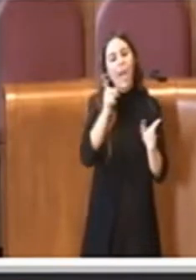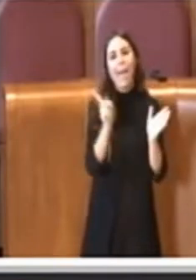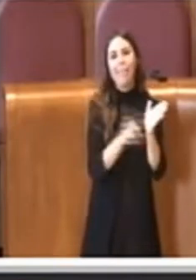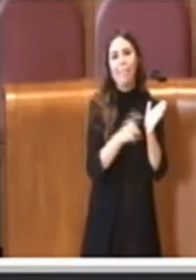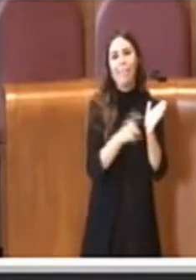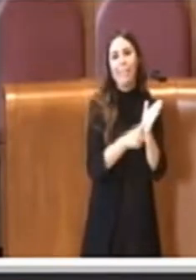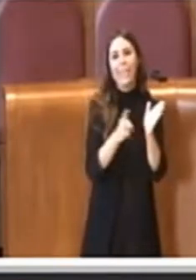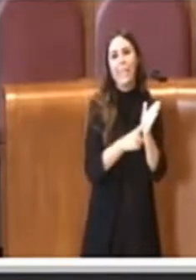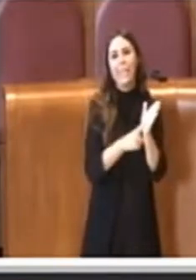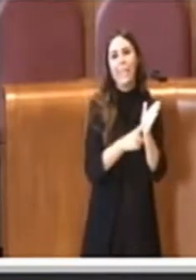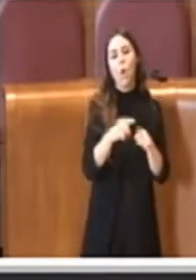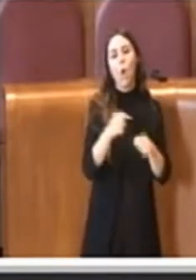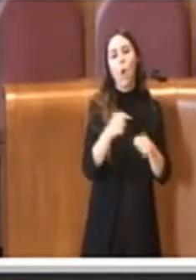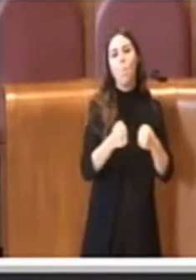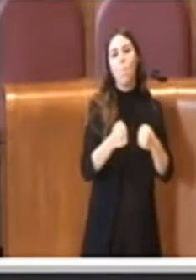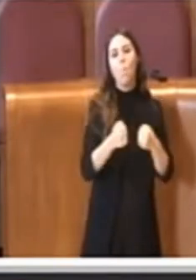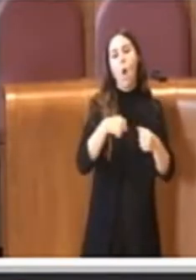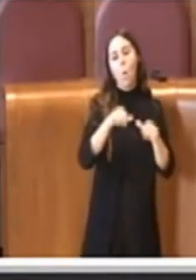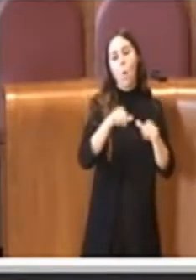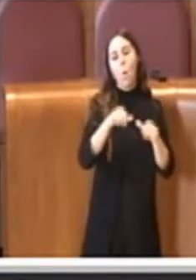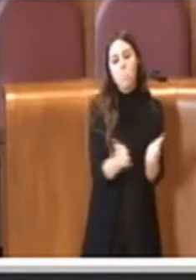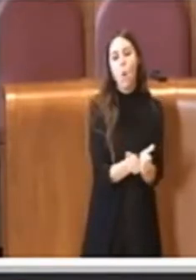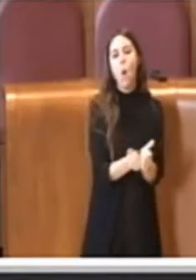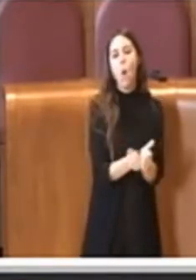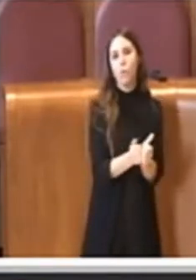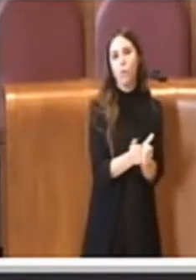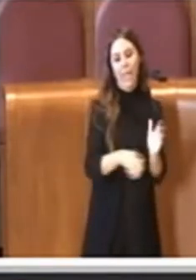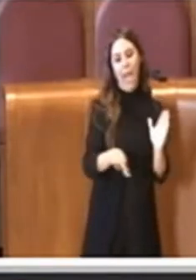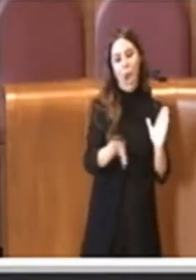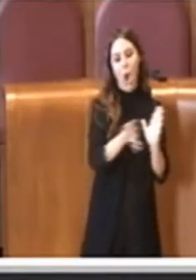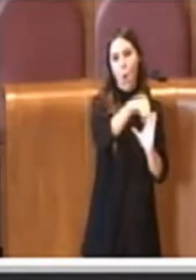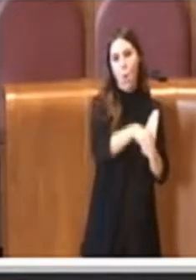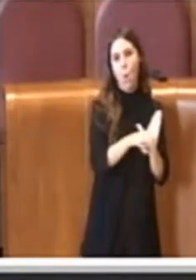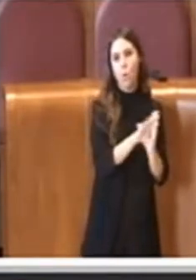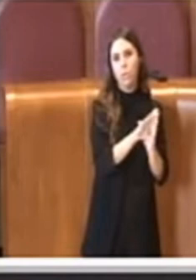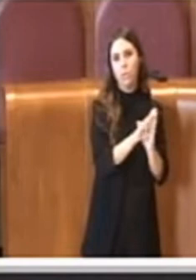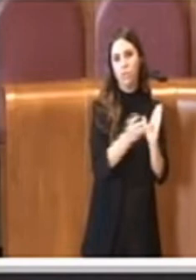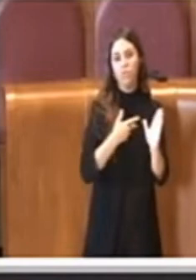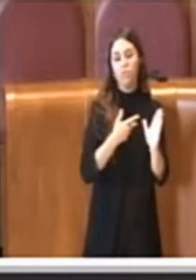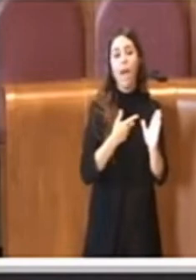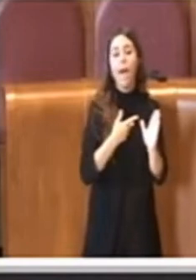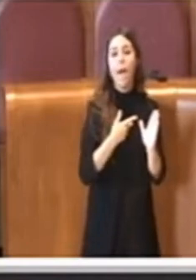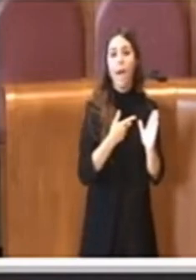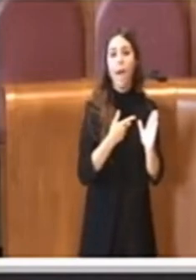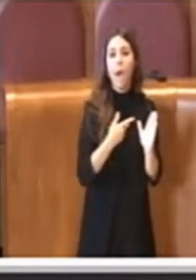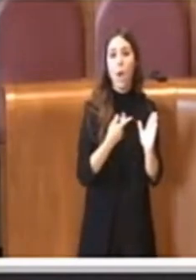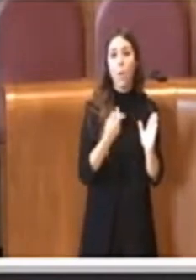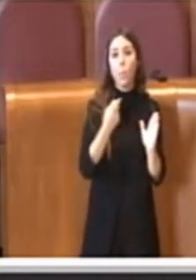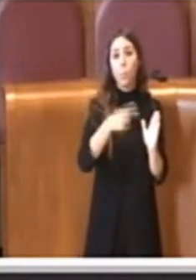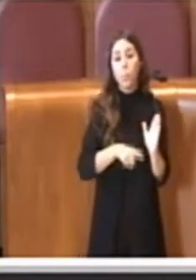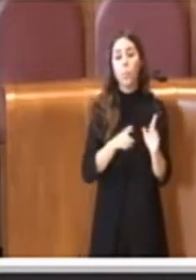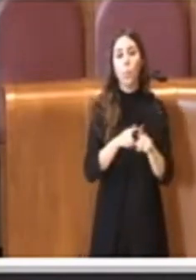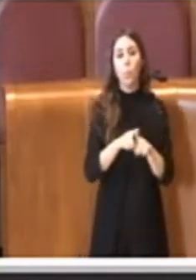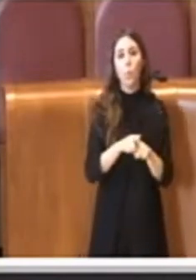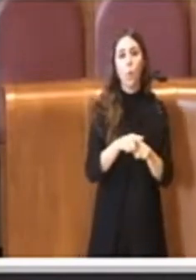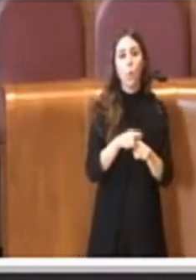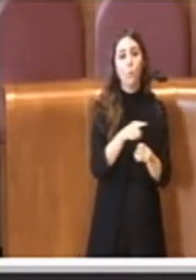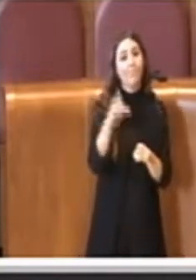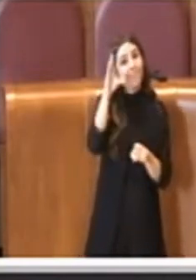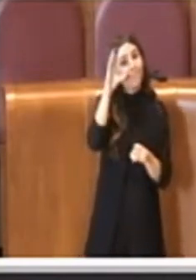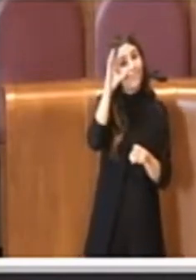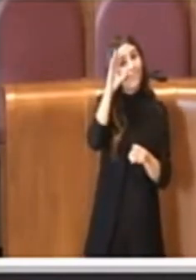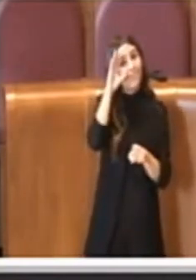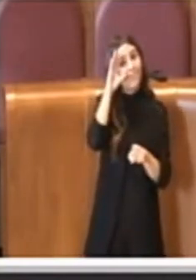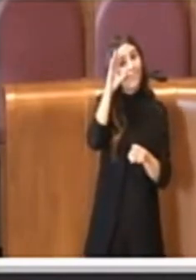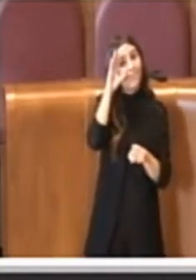manifestare con i modi previsti dalla Costituzione le loro ragioni e poi di essere ascoltati